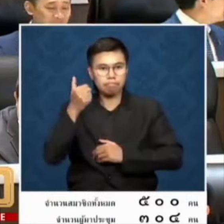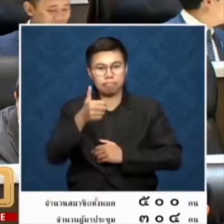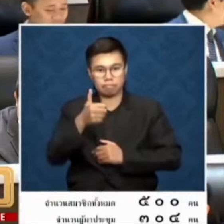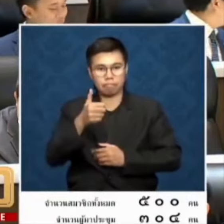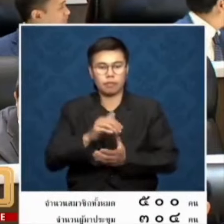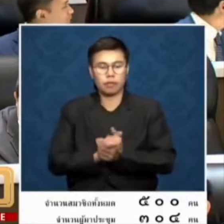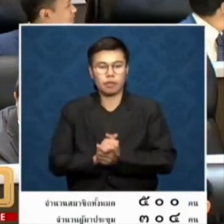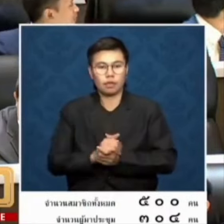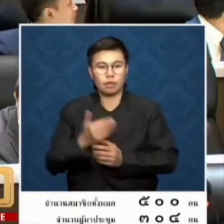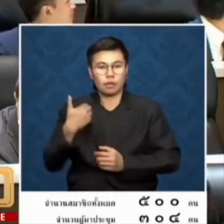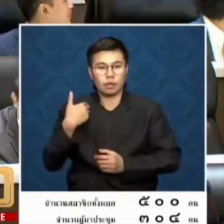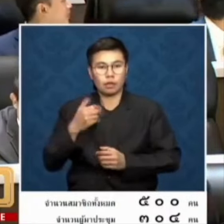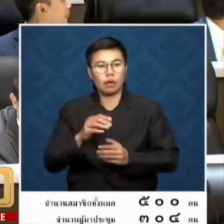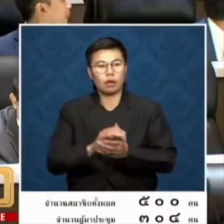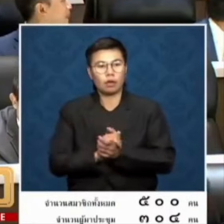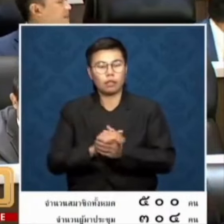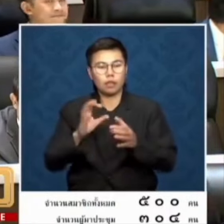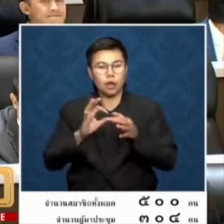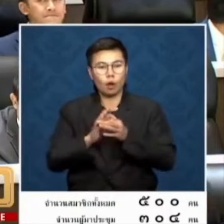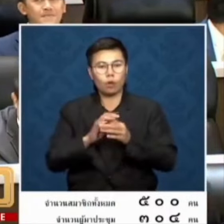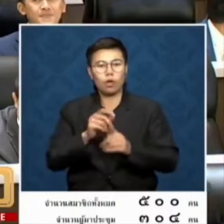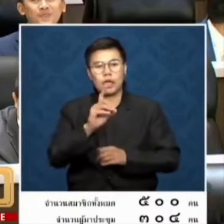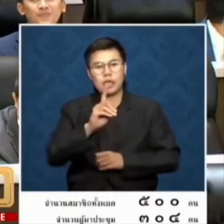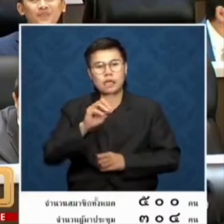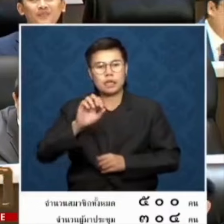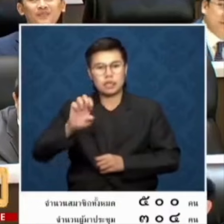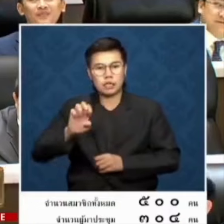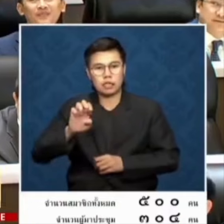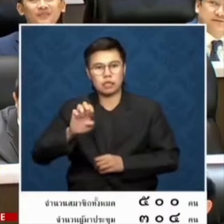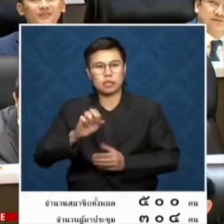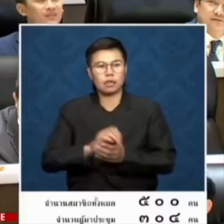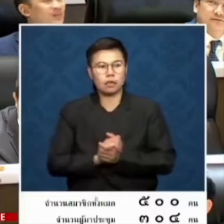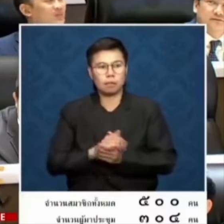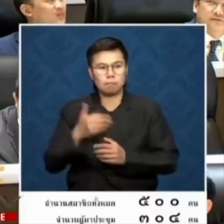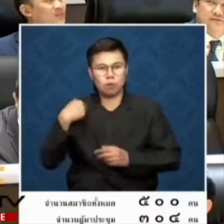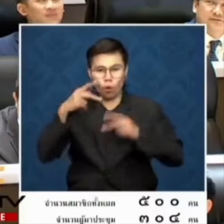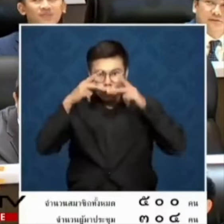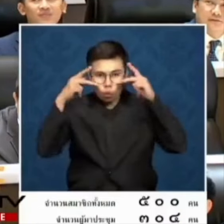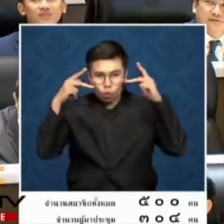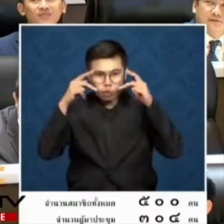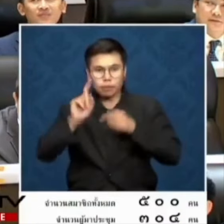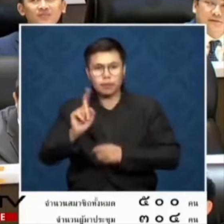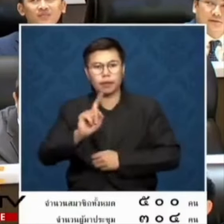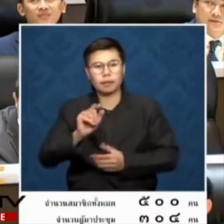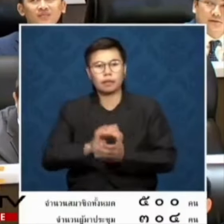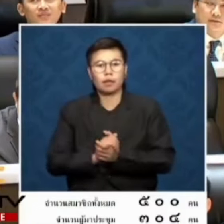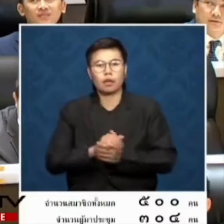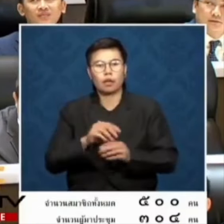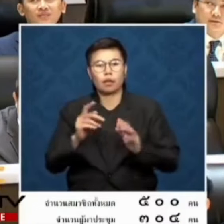นะคะจะมาพูดในของกระทรวง DE นะคะมิจฉาชีพตัวร้ายกับนาย DE นะคะวันนี้มาดูตั้งแต่ตัวชี้วัดก่อนเลยว่ากระทรว